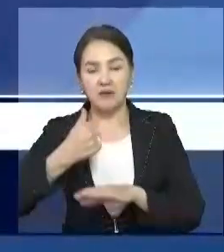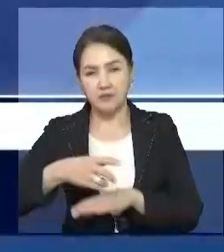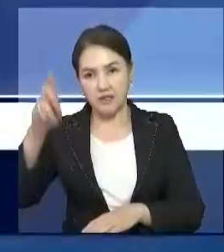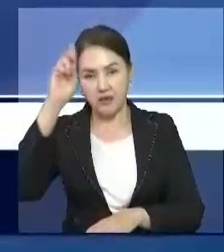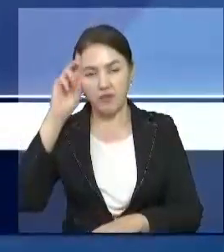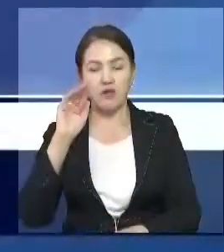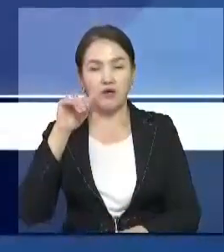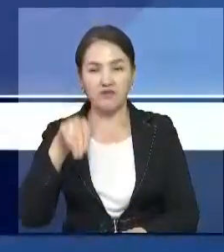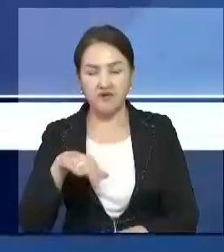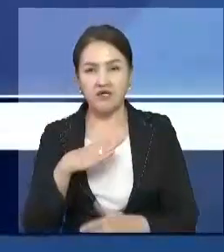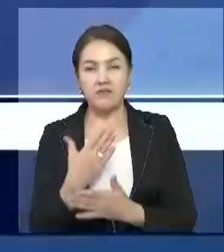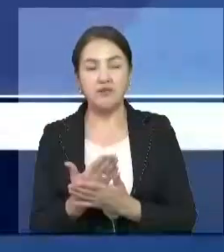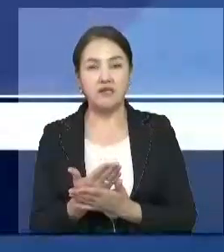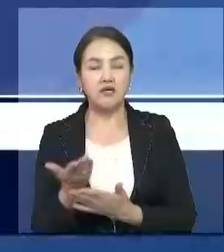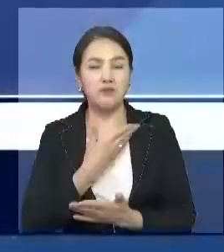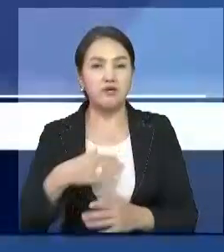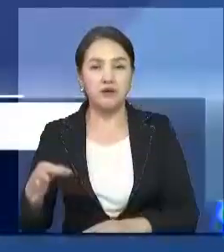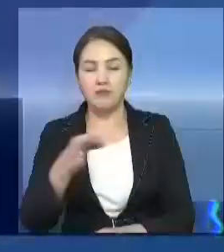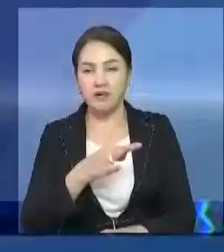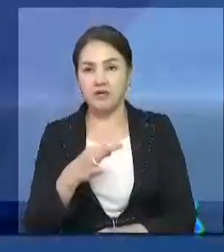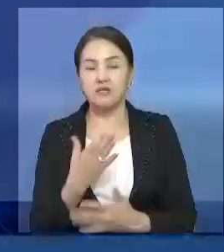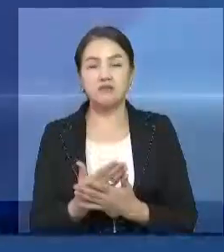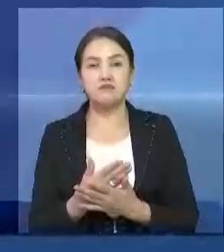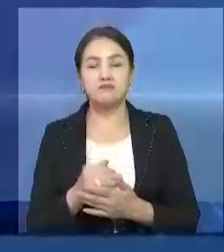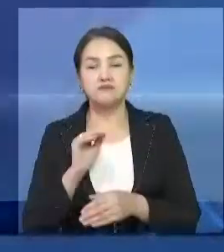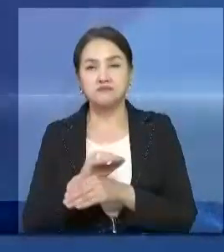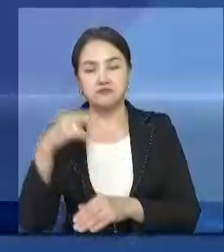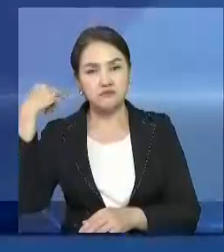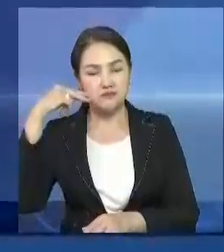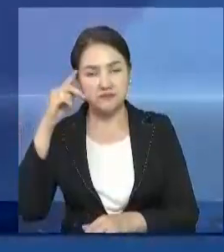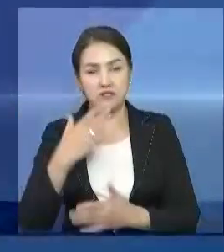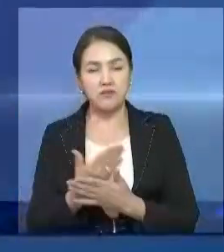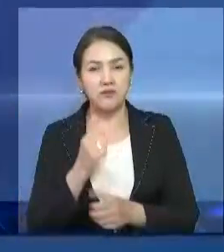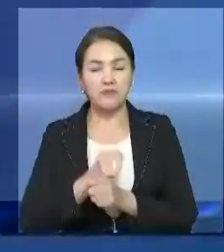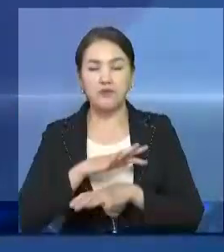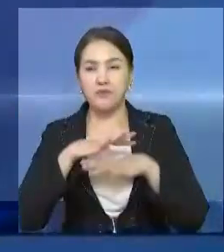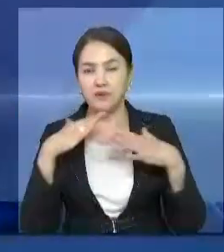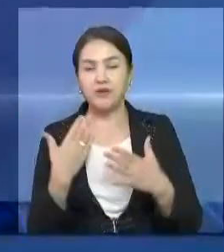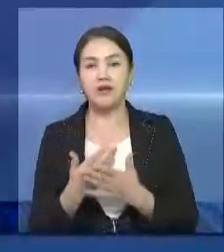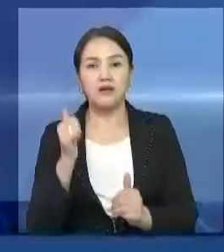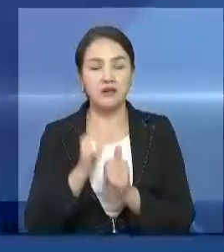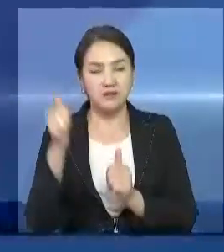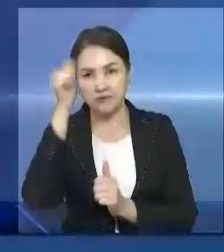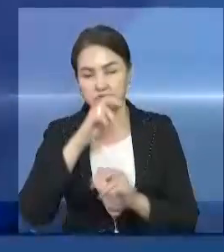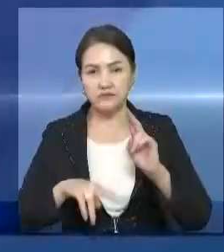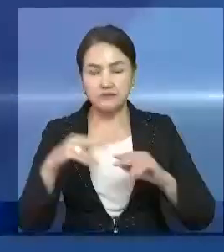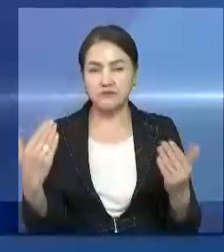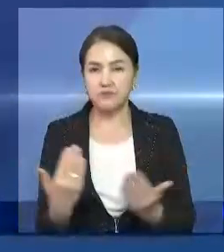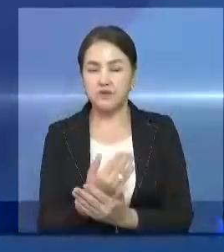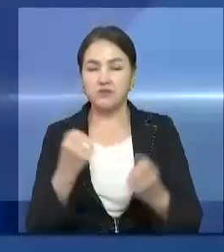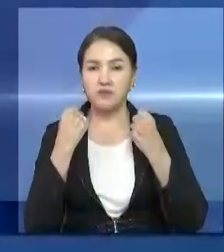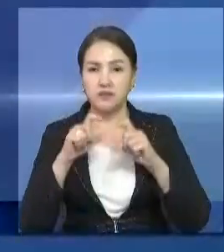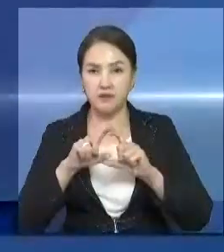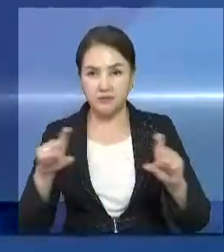государства Касым-Жомарт Токаев. В нашей области для реализации поручения президента страны делается многое. Каждый год строятся новые